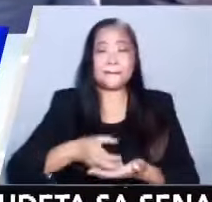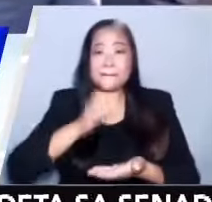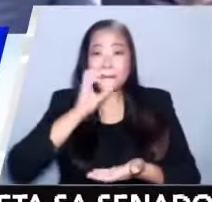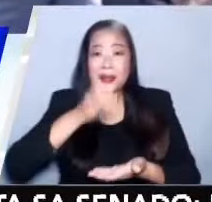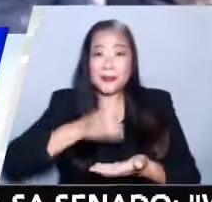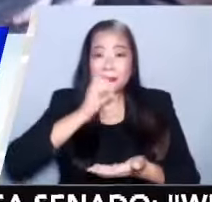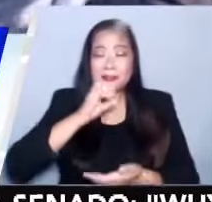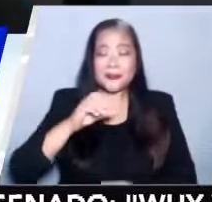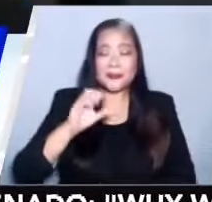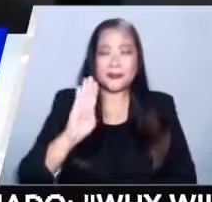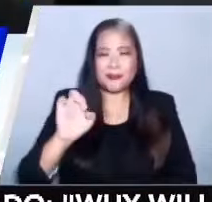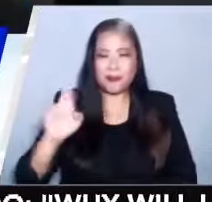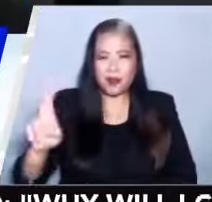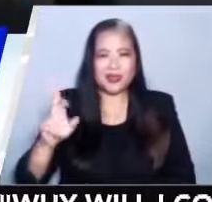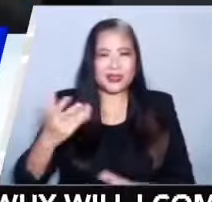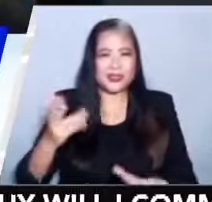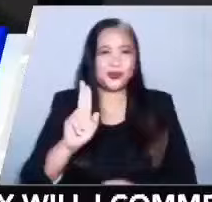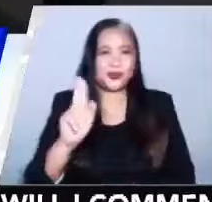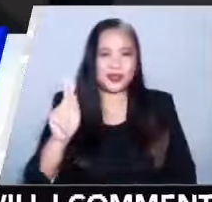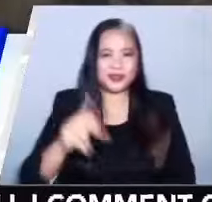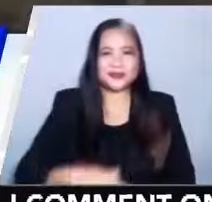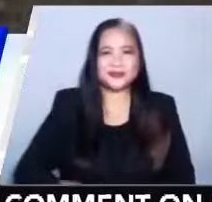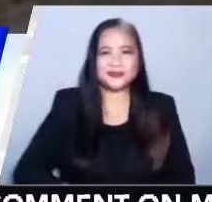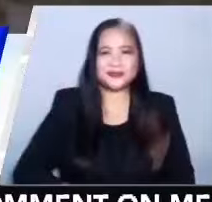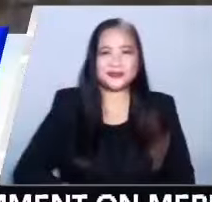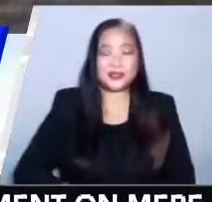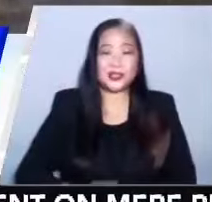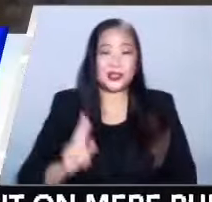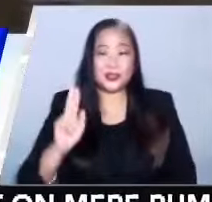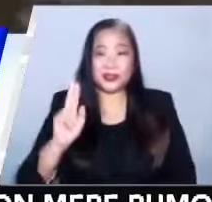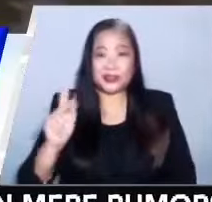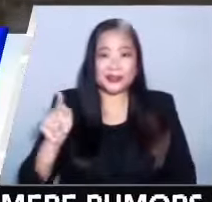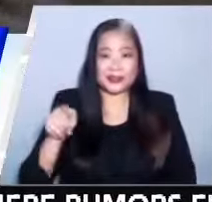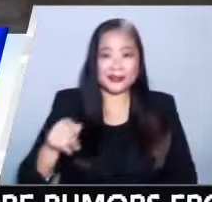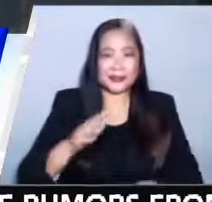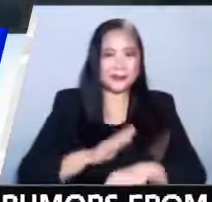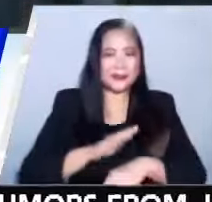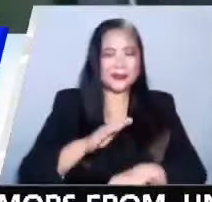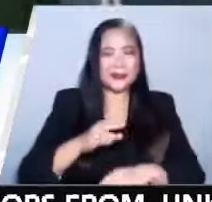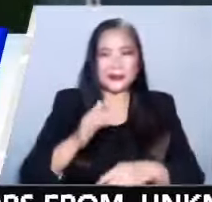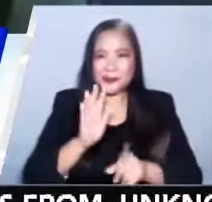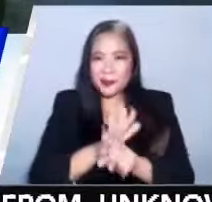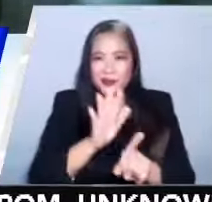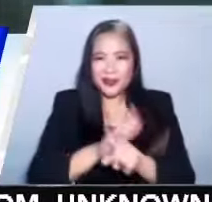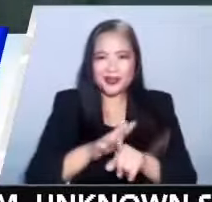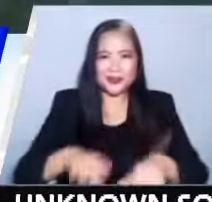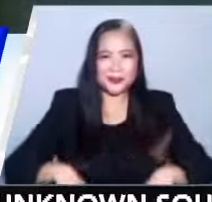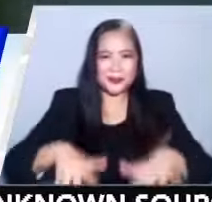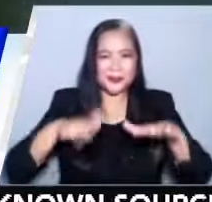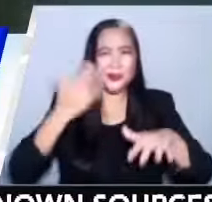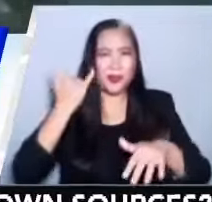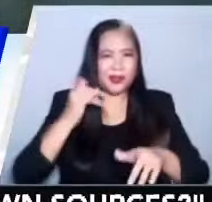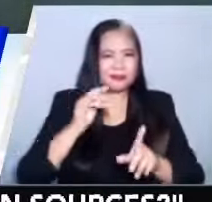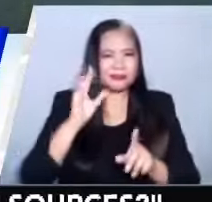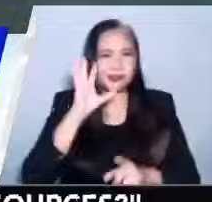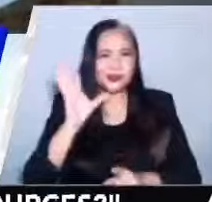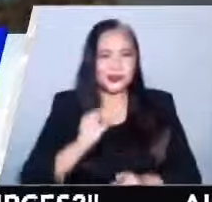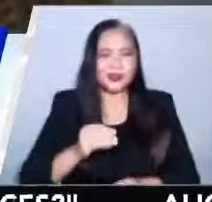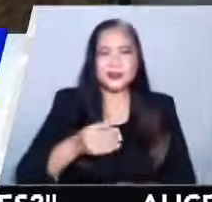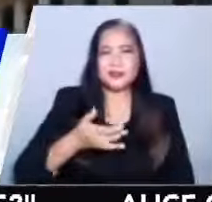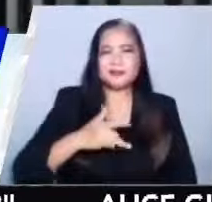Dinarayo ang tinaguriang The Pub That Flood sa London dahil sa kakaibang pakulo. Good time at good vibes ang offer